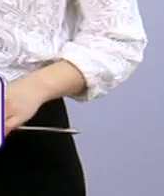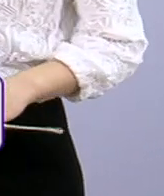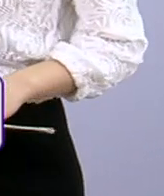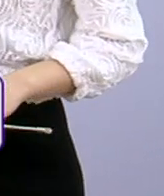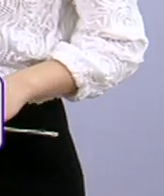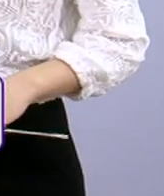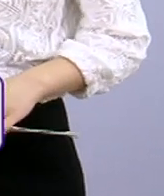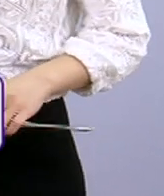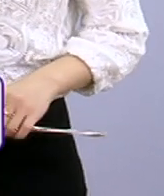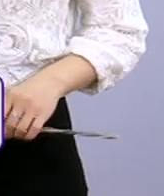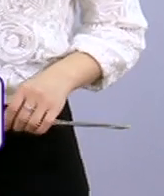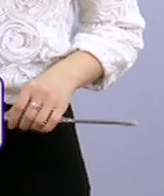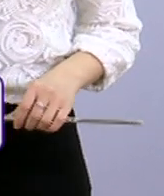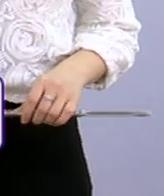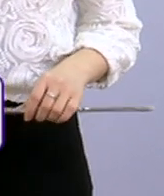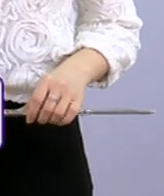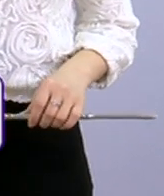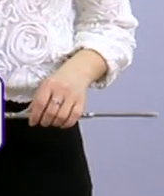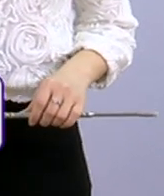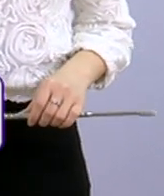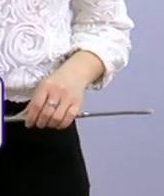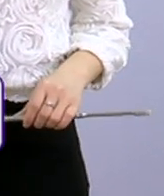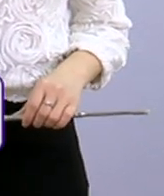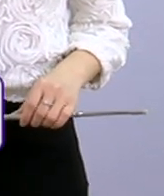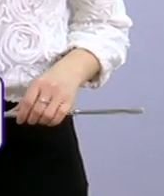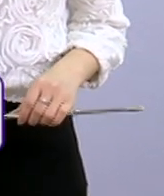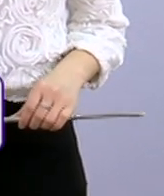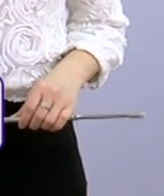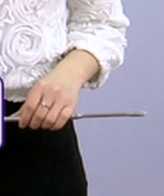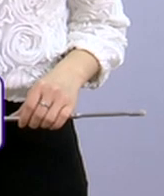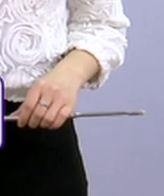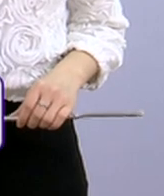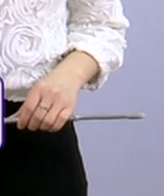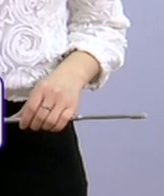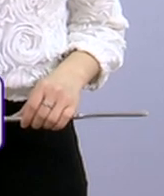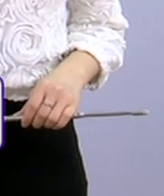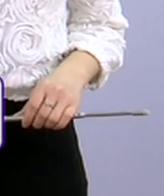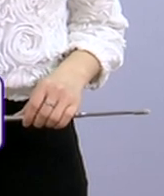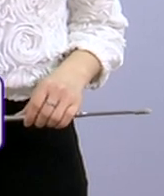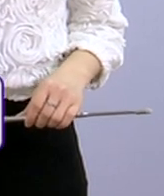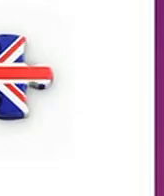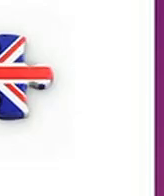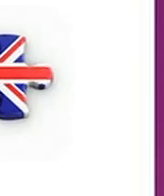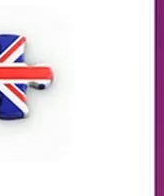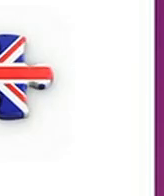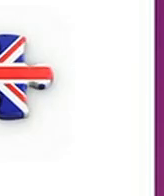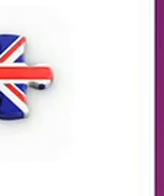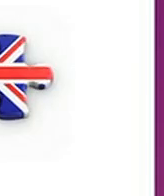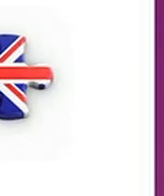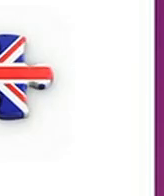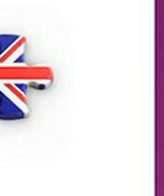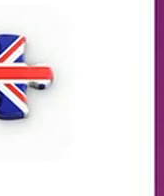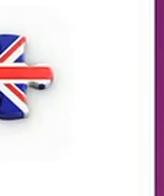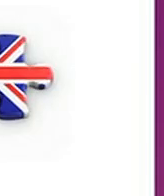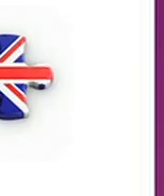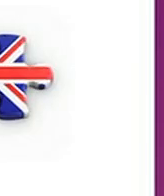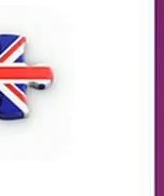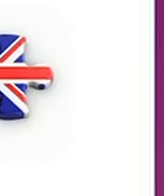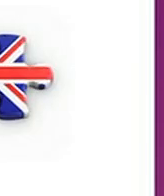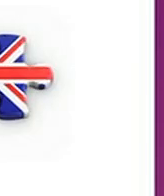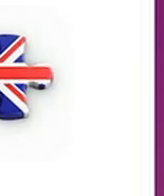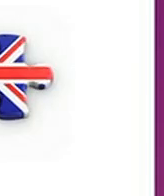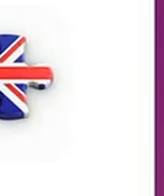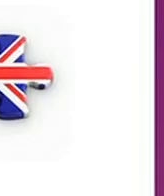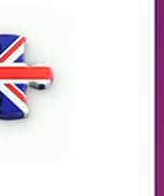example, I can cook. Яғни мен тамақ пісіре аламын. How about the negative